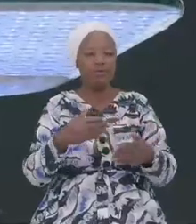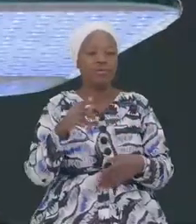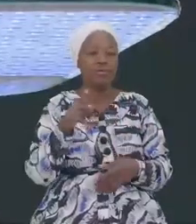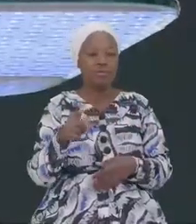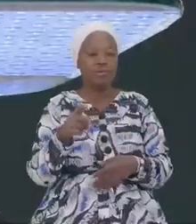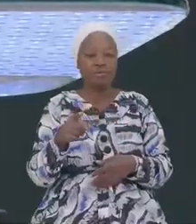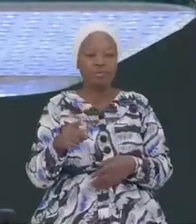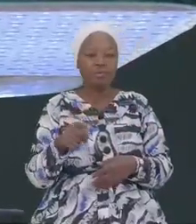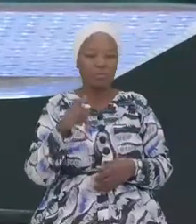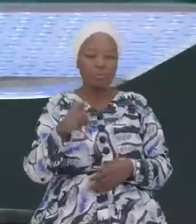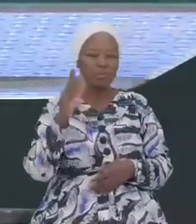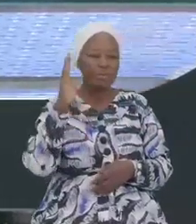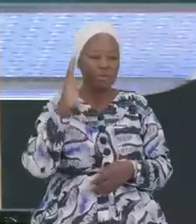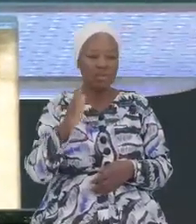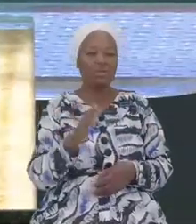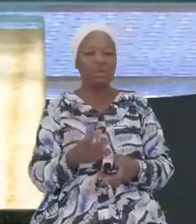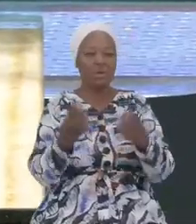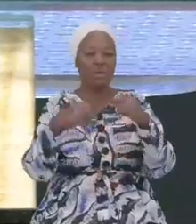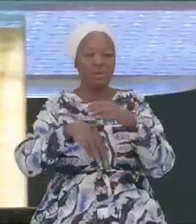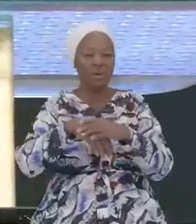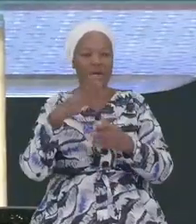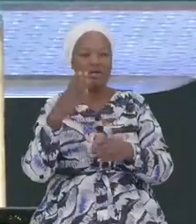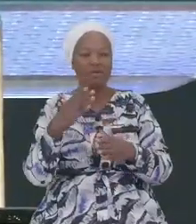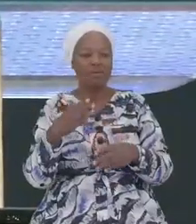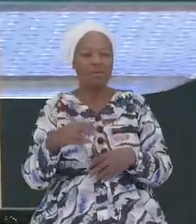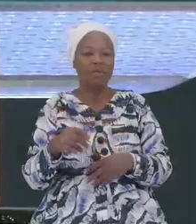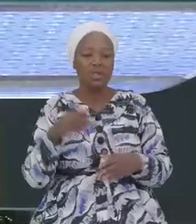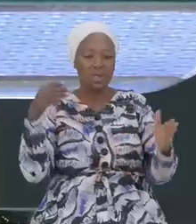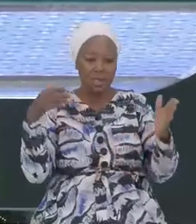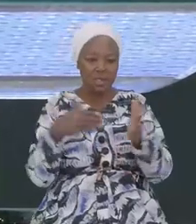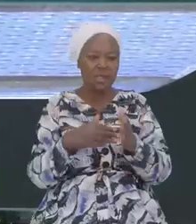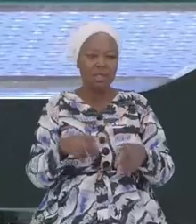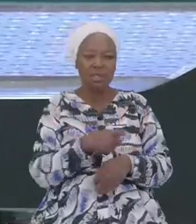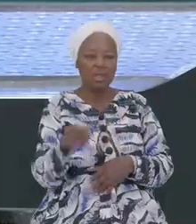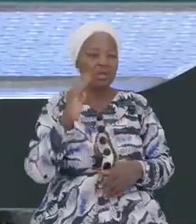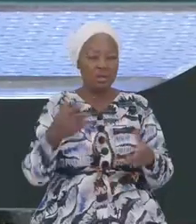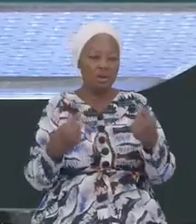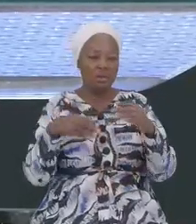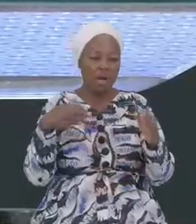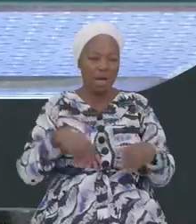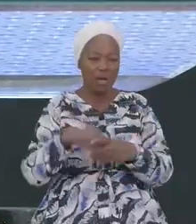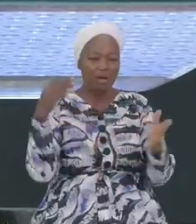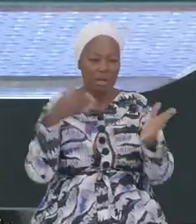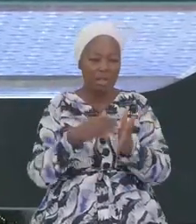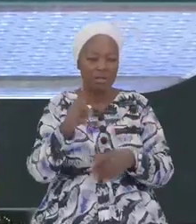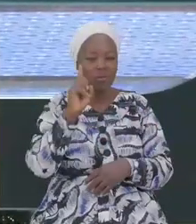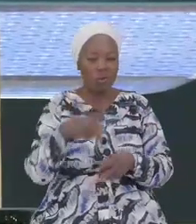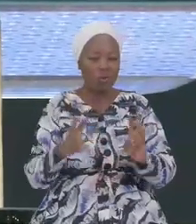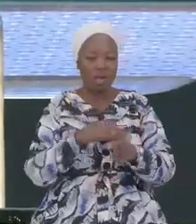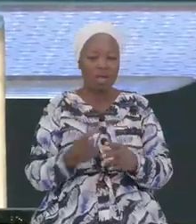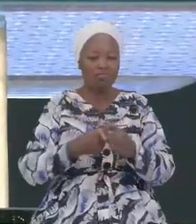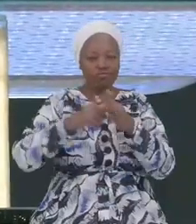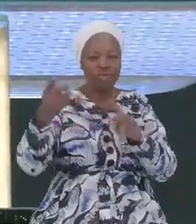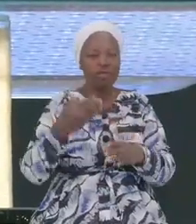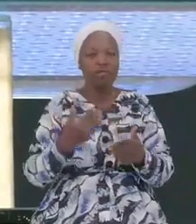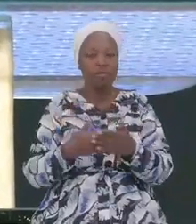chemin et ils s'enfuiront devant toi par sept chemins. Ils s'enfuiront devant toi par sept